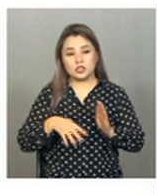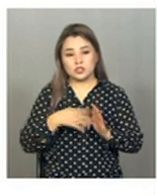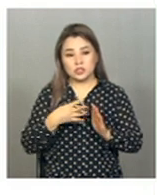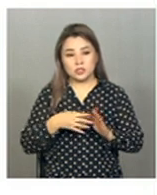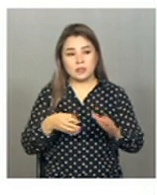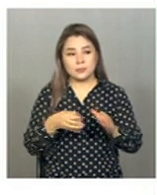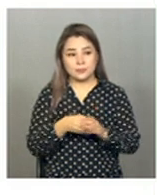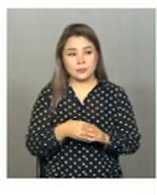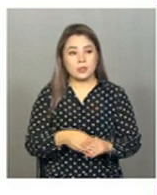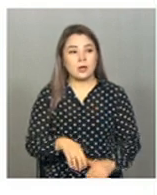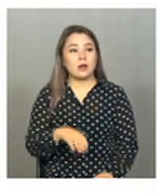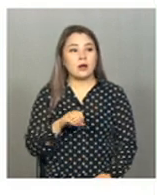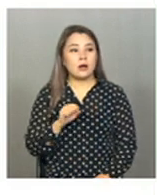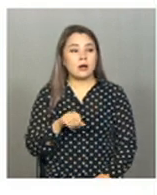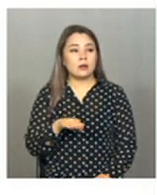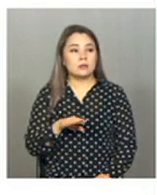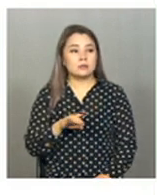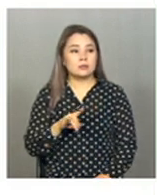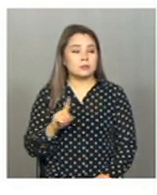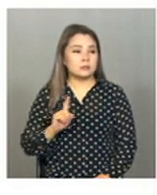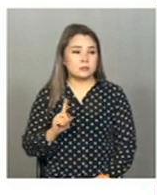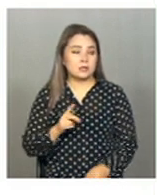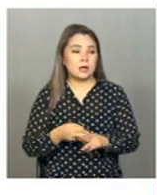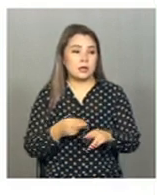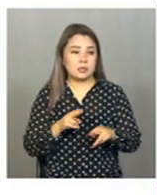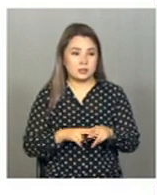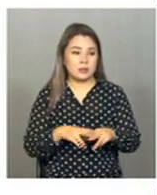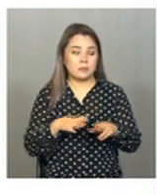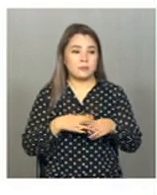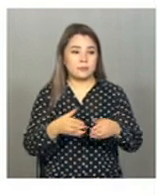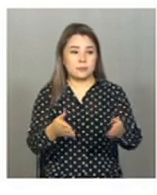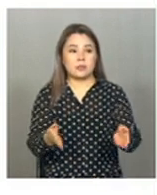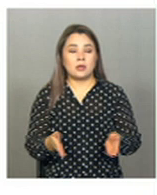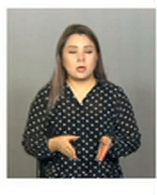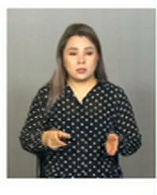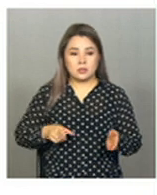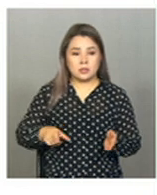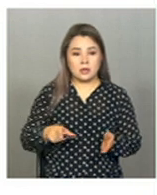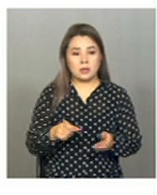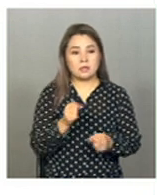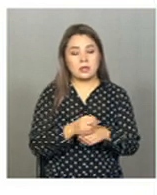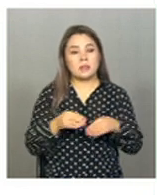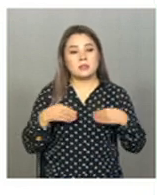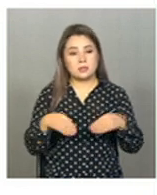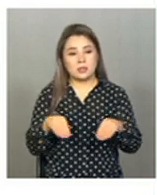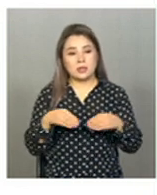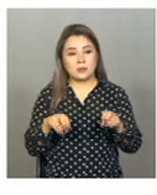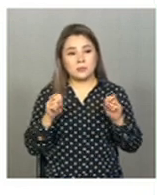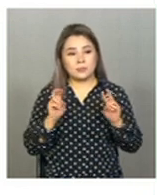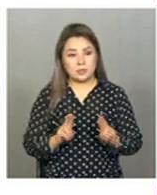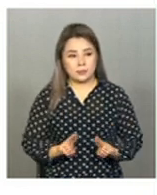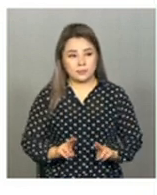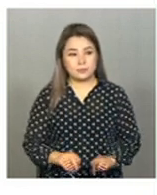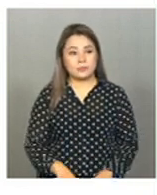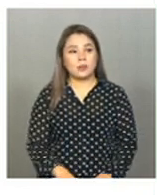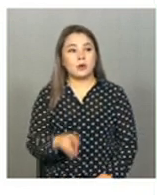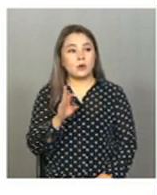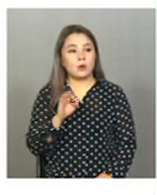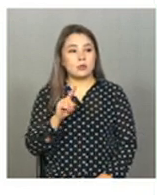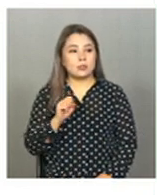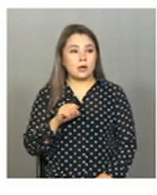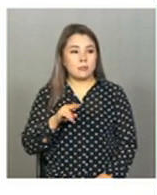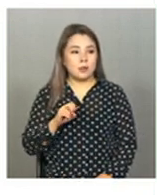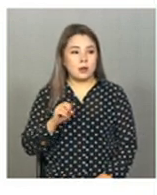Атыз, егістікті суару үшін тартылған арық, егіншілік. Қозапая,